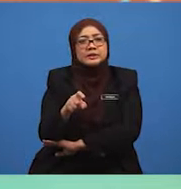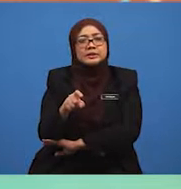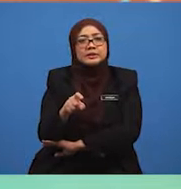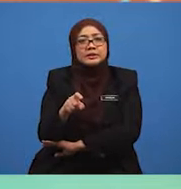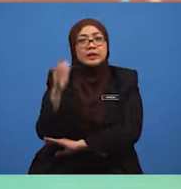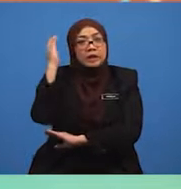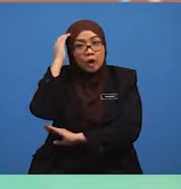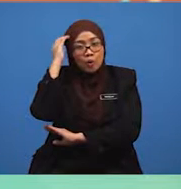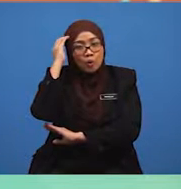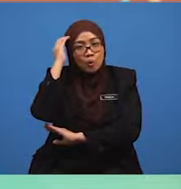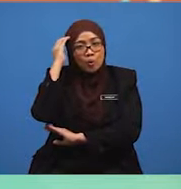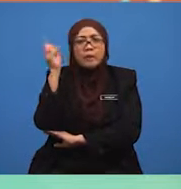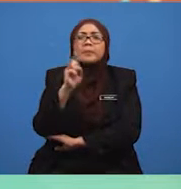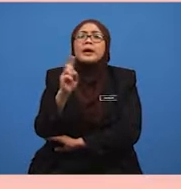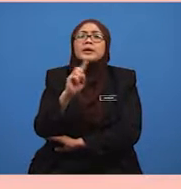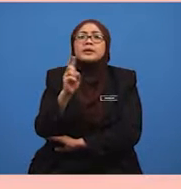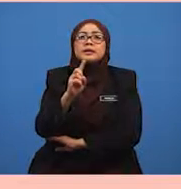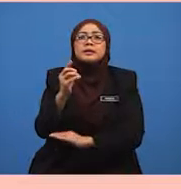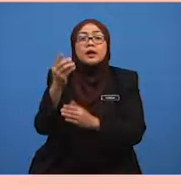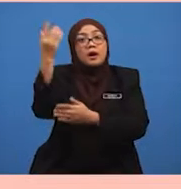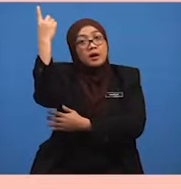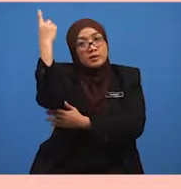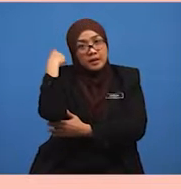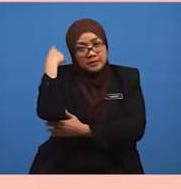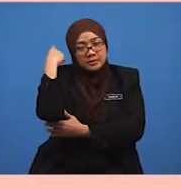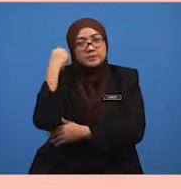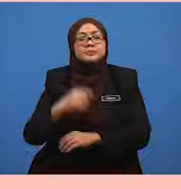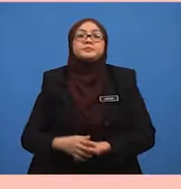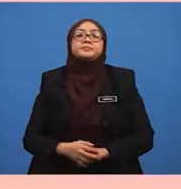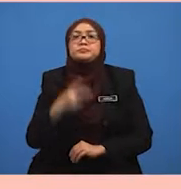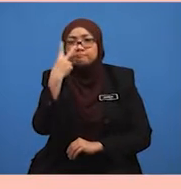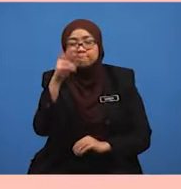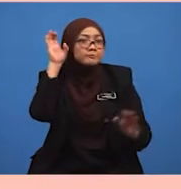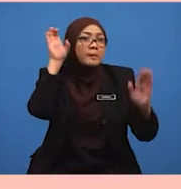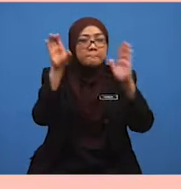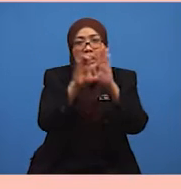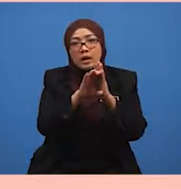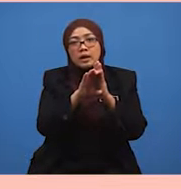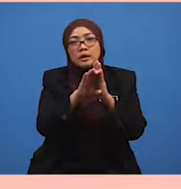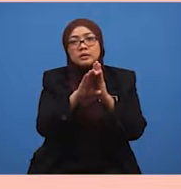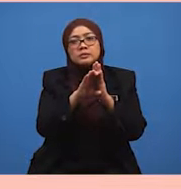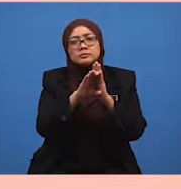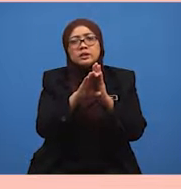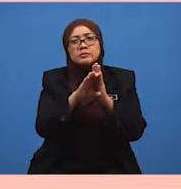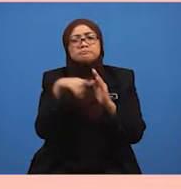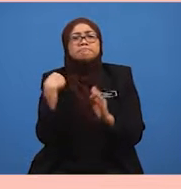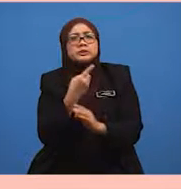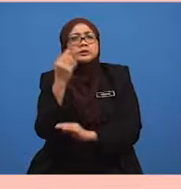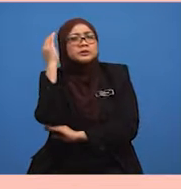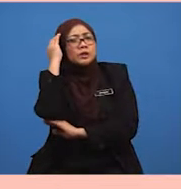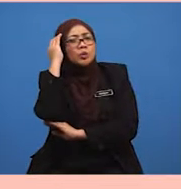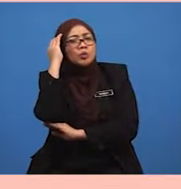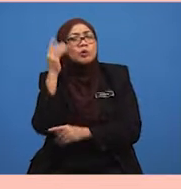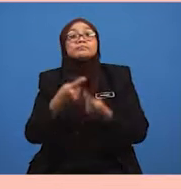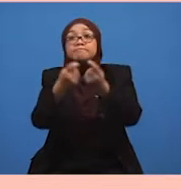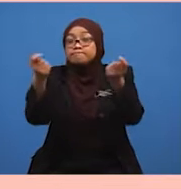perlu kenakan daya. Daripada gambar ini, kita dapat tahu bahawa tempat